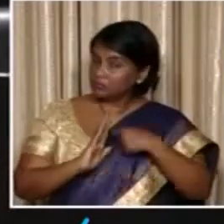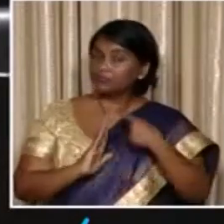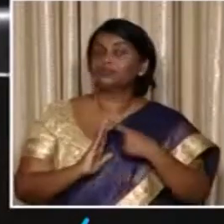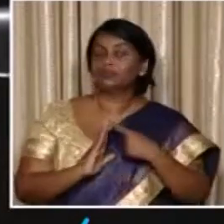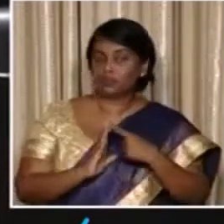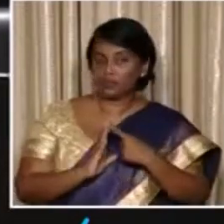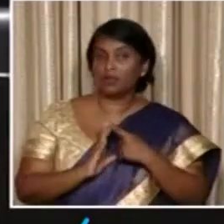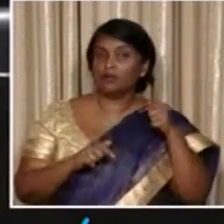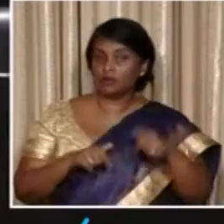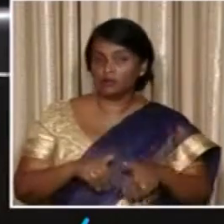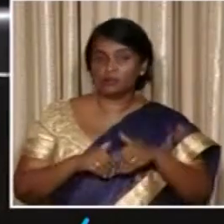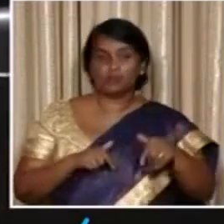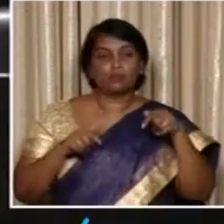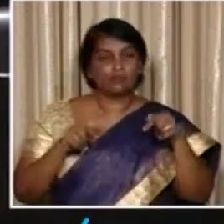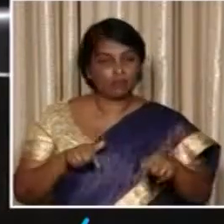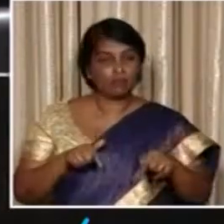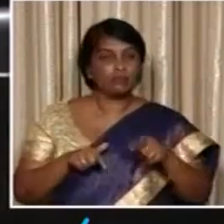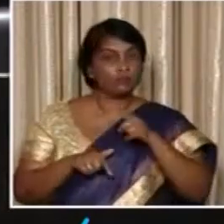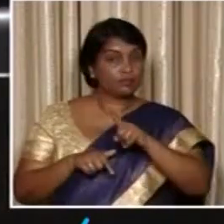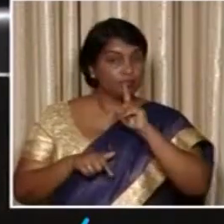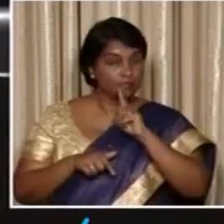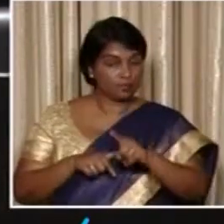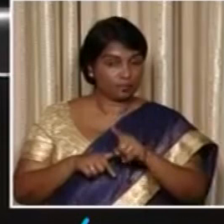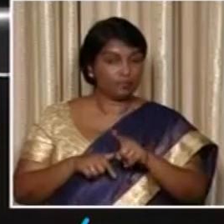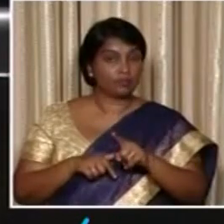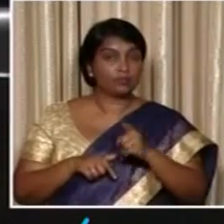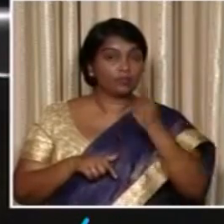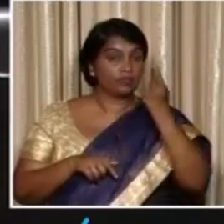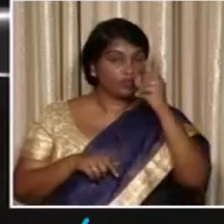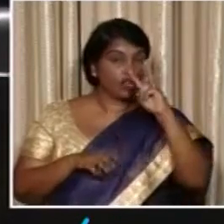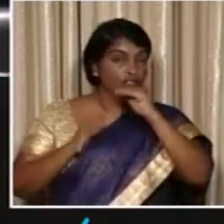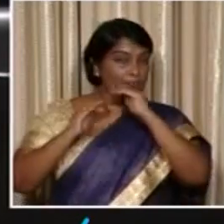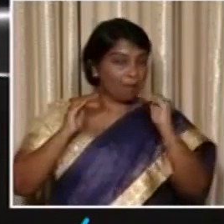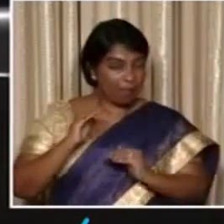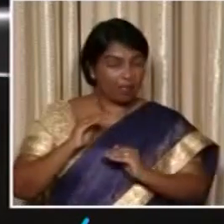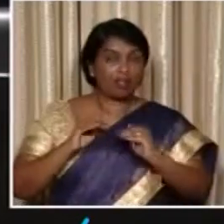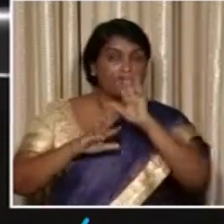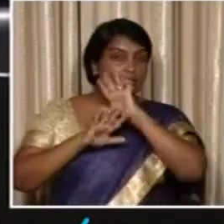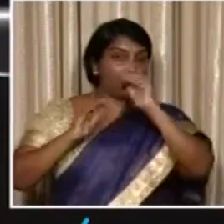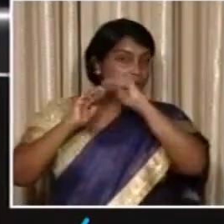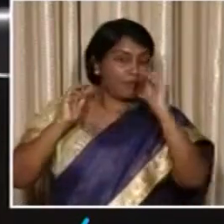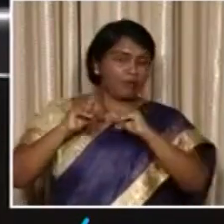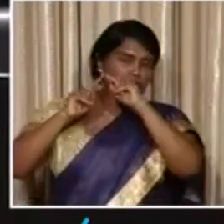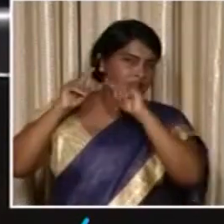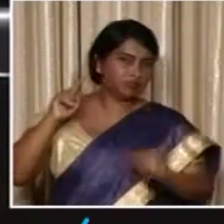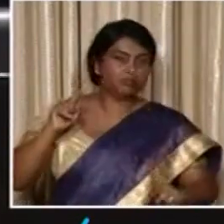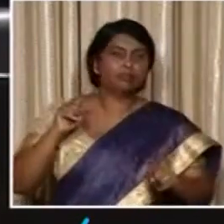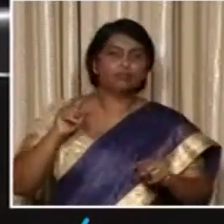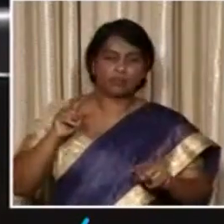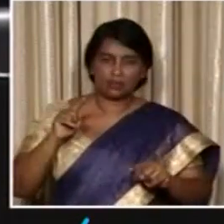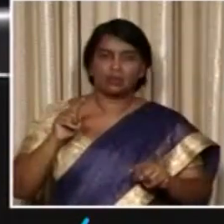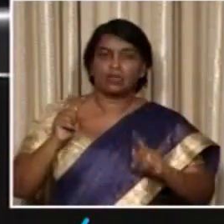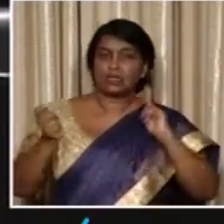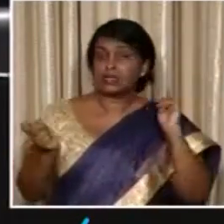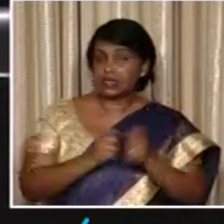තුලම මේ වෙනකොට අද ඔය මං කියපු 13න් පහල ඉඳලා 19න් පහල ඉඳලා අඩුමතරම සරා ක්‍රිකට්